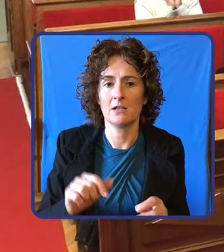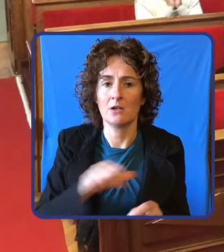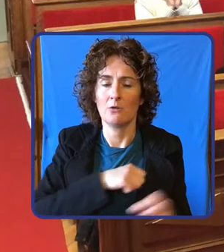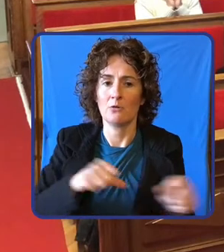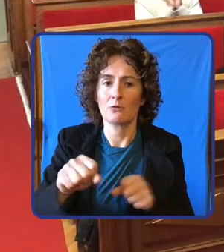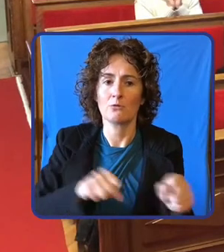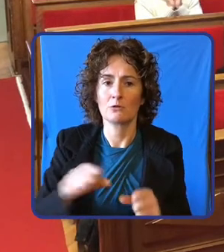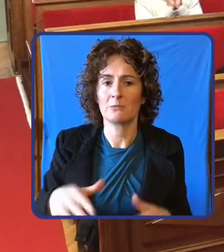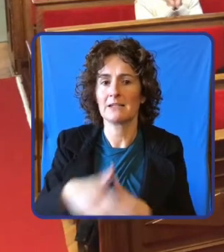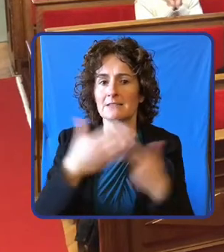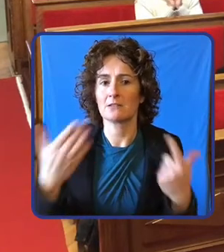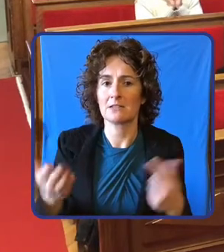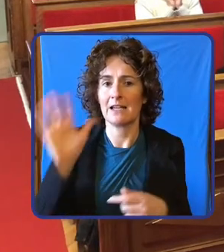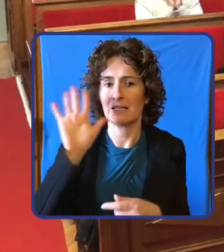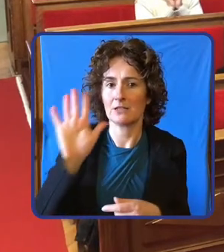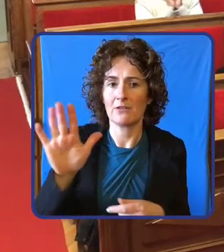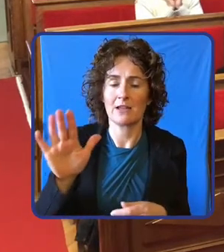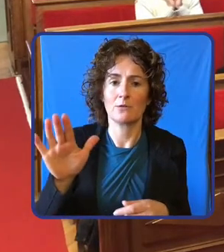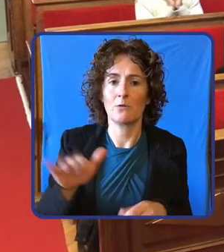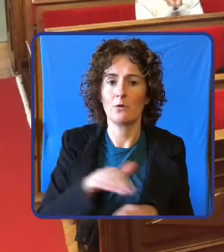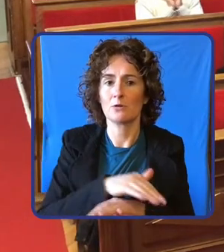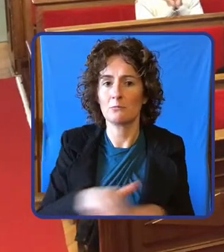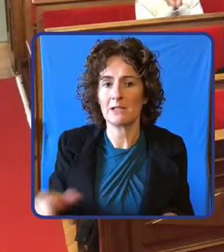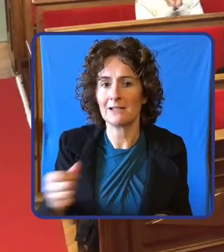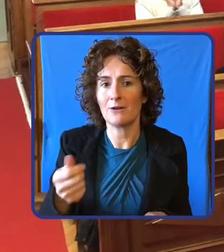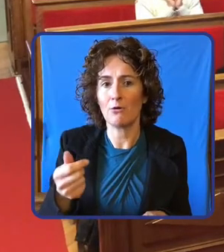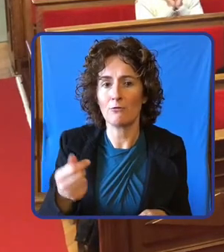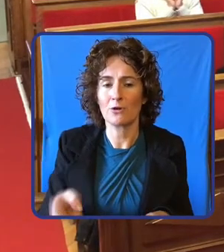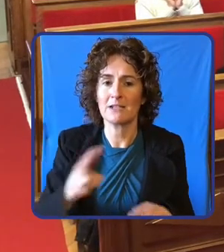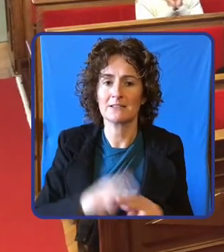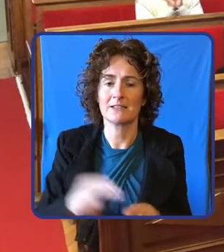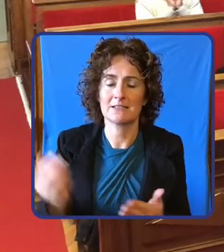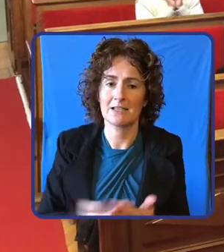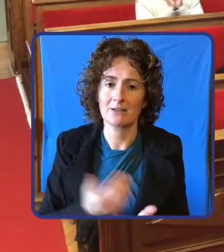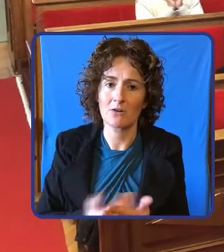önkormányzatnak 75 millió forint rendszerhasználati díjat kell fizetnie. Ugye ezt, ha